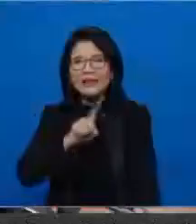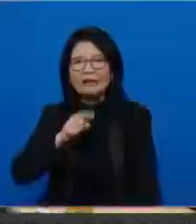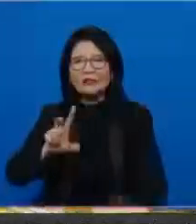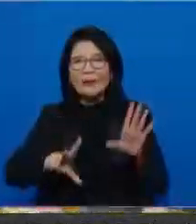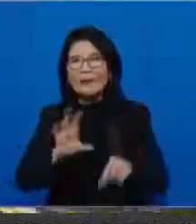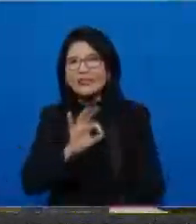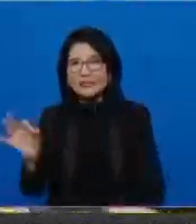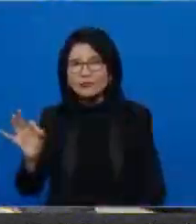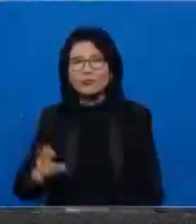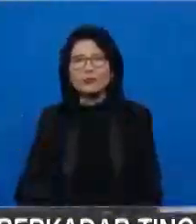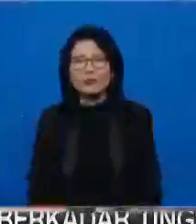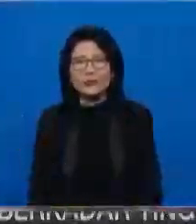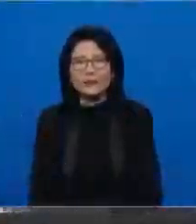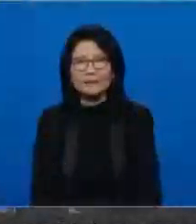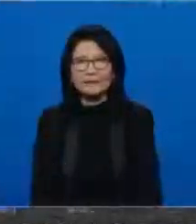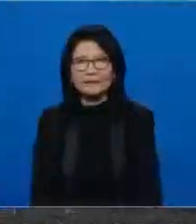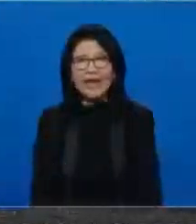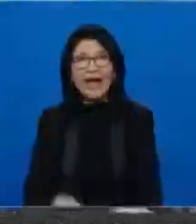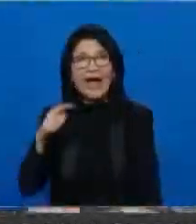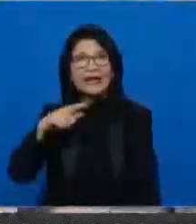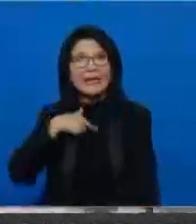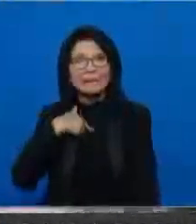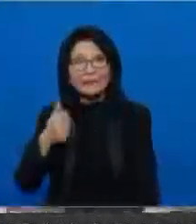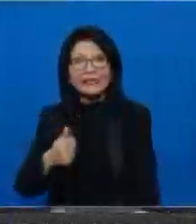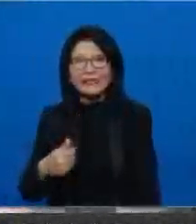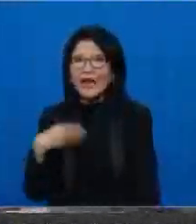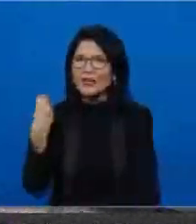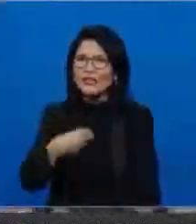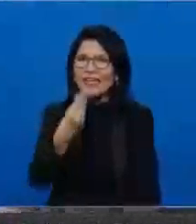Rp118.000 saja. Ini bisa jadi alternatif